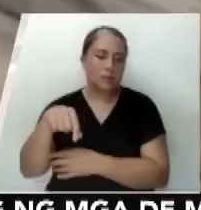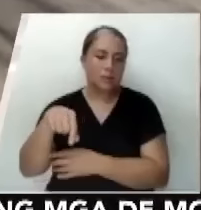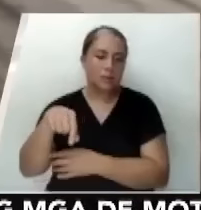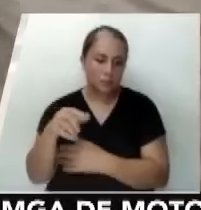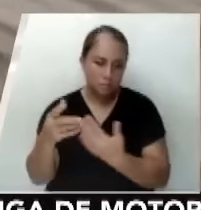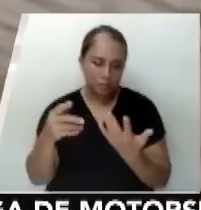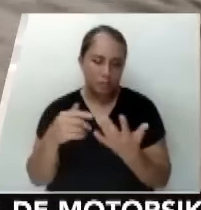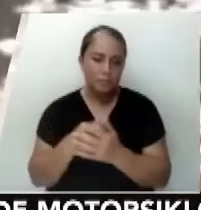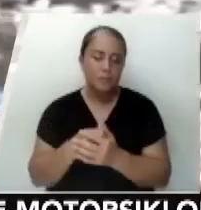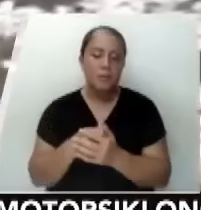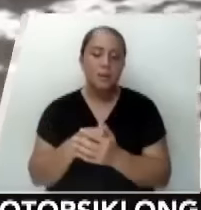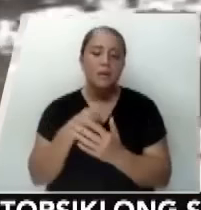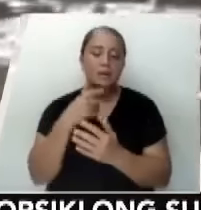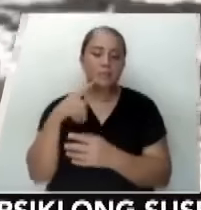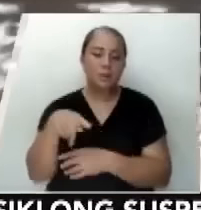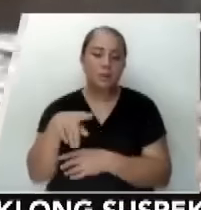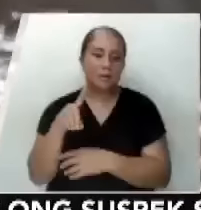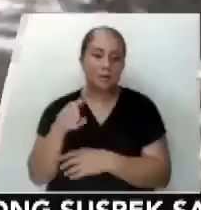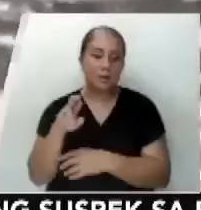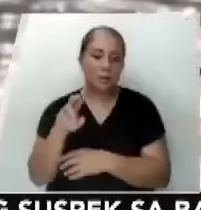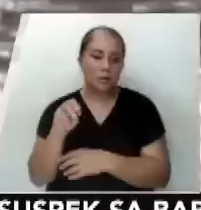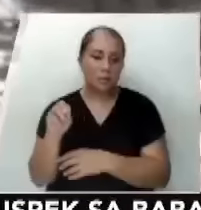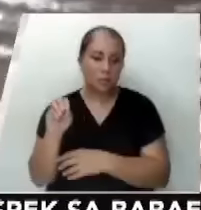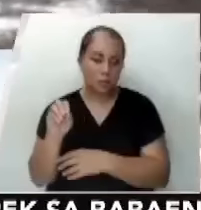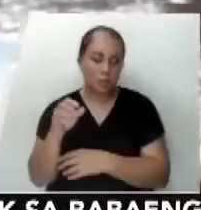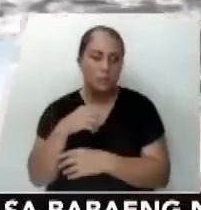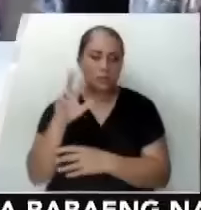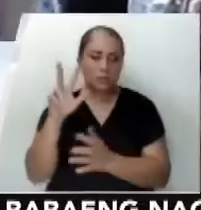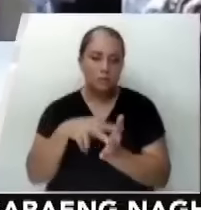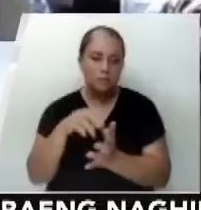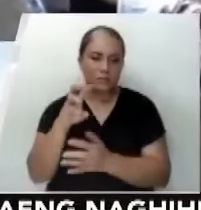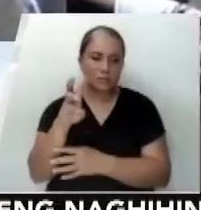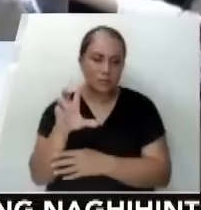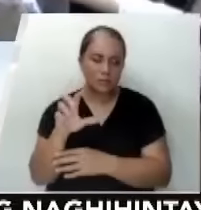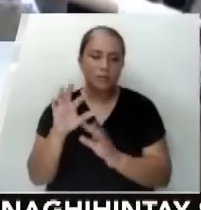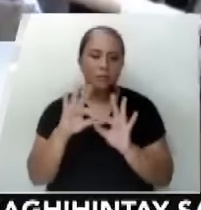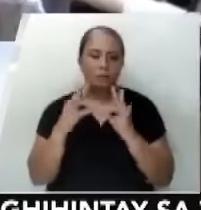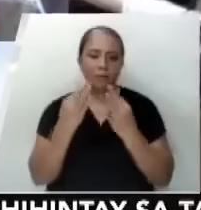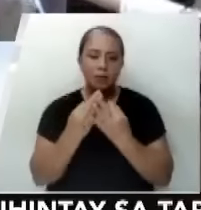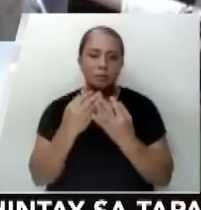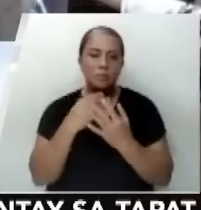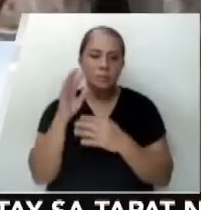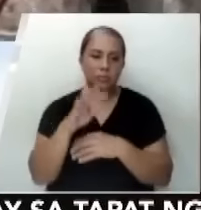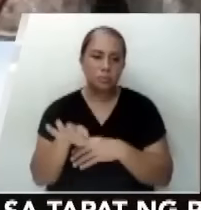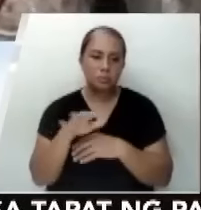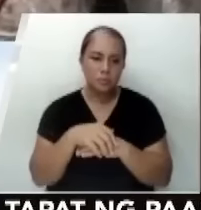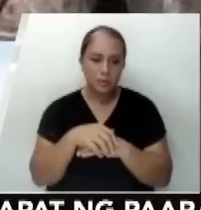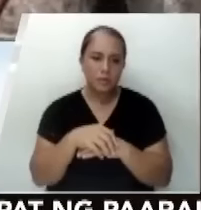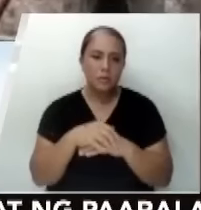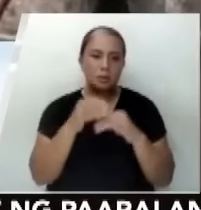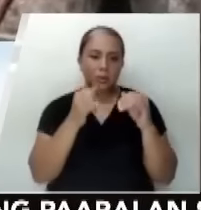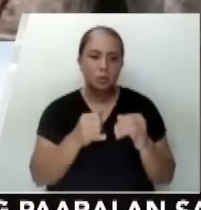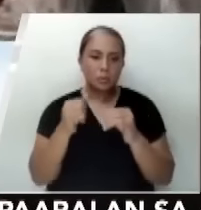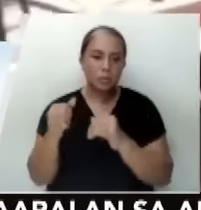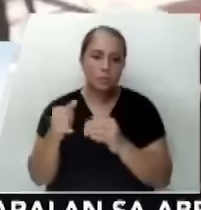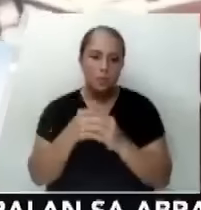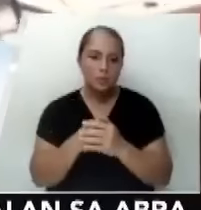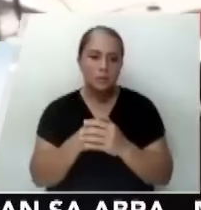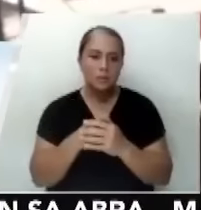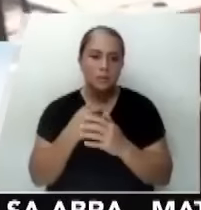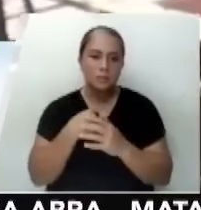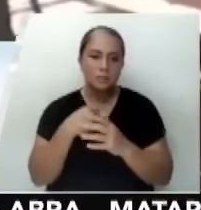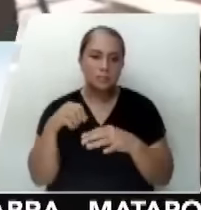Quezon PDRRMO, na sa mahigit 3,600 na pamilya o katumbas, 1,000 na individual ang apektado ng pagbaha